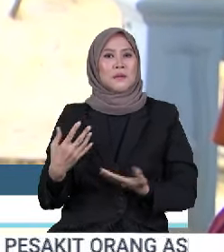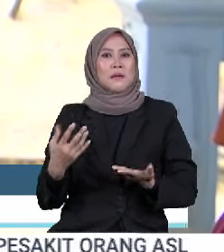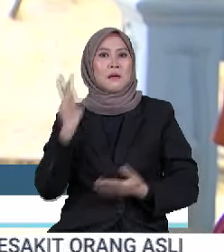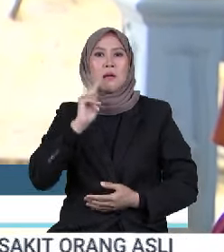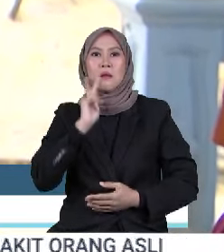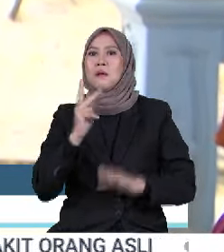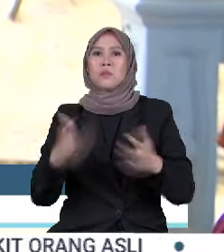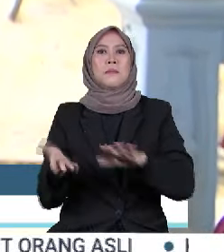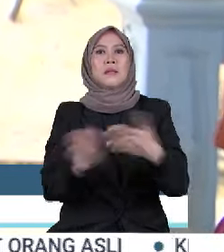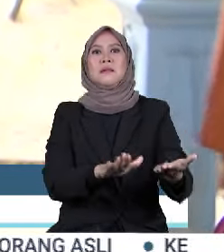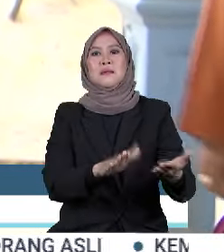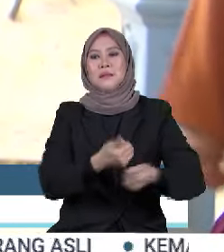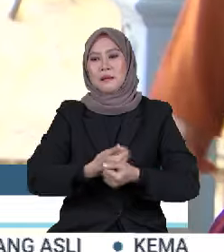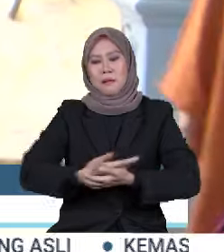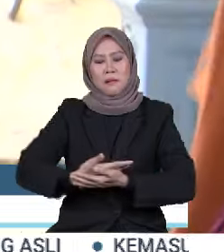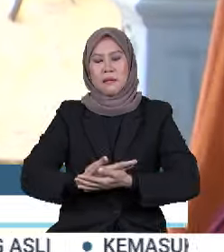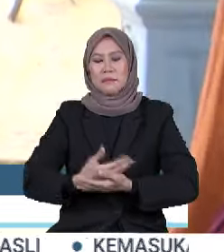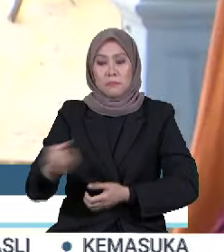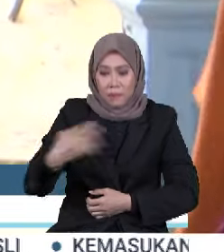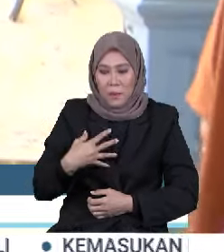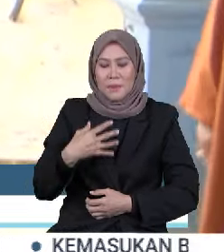kakak dah tak ada dengan anak, sedih lah.